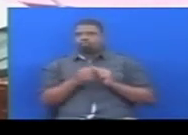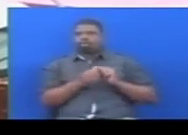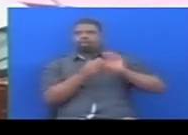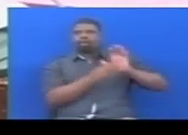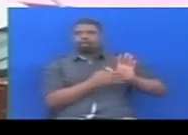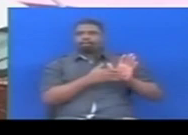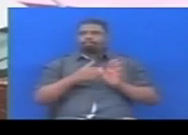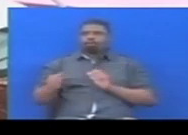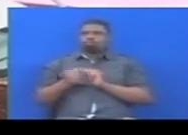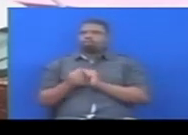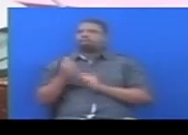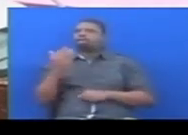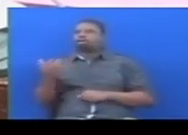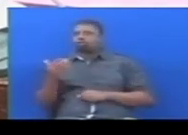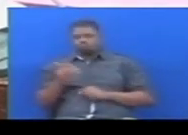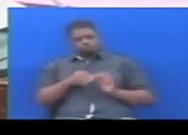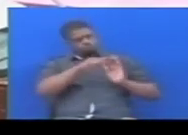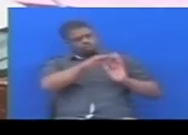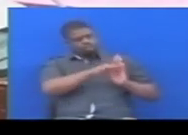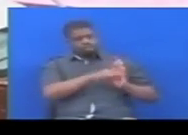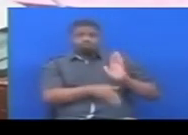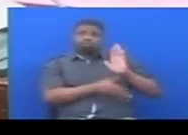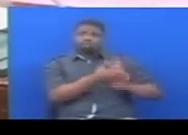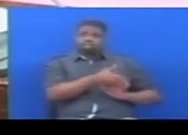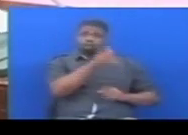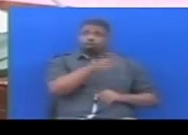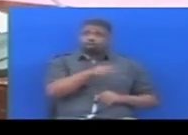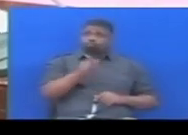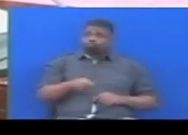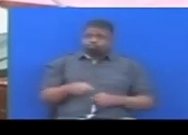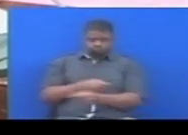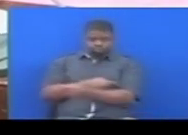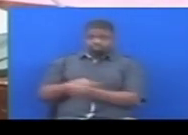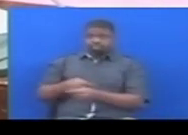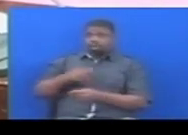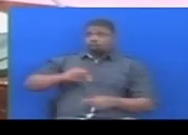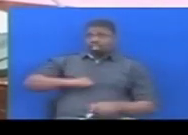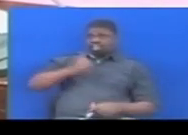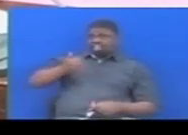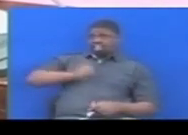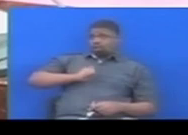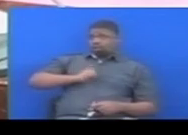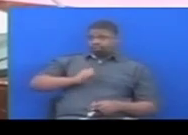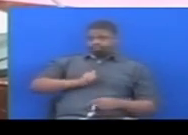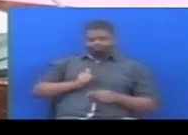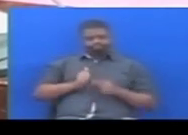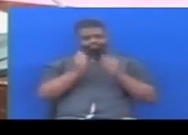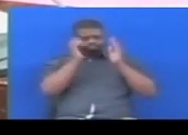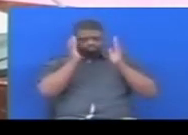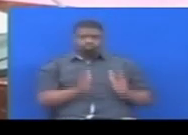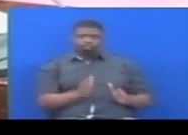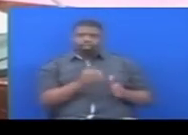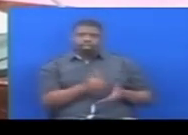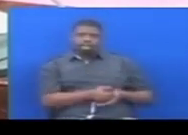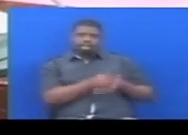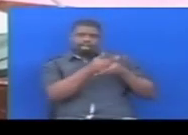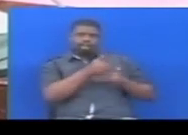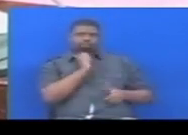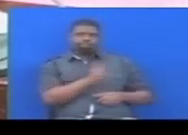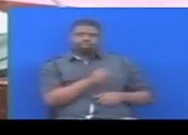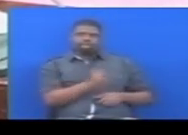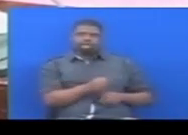na kuanzisha utaratibu wa wananchi kuruhusiwa kujipima wenyewe. Mheshimiwa Naibu Spika, natoa wito kwa wananchi